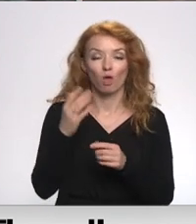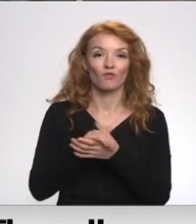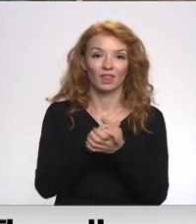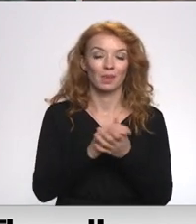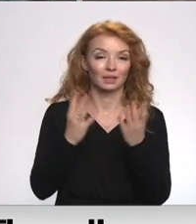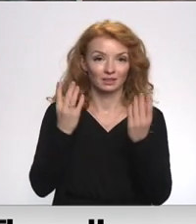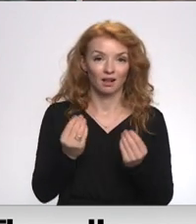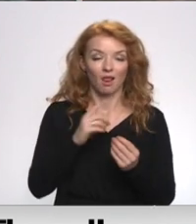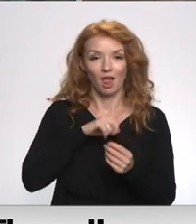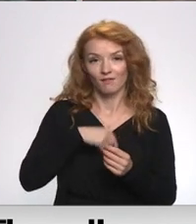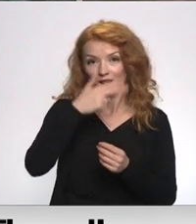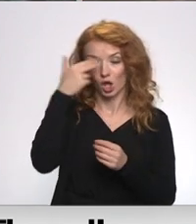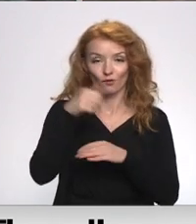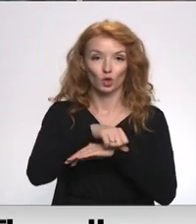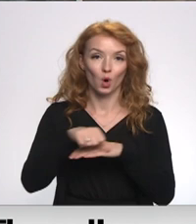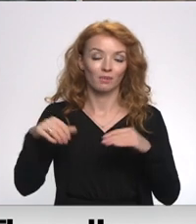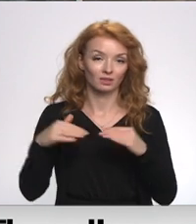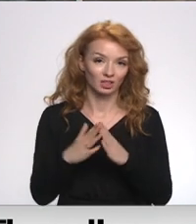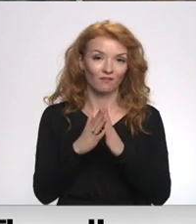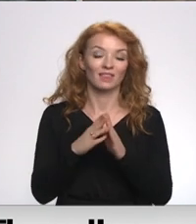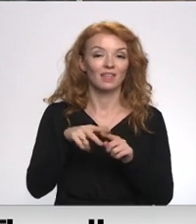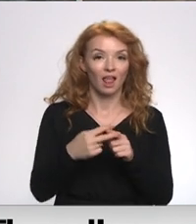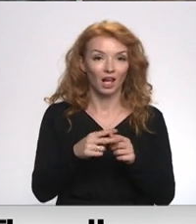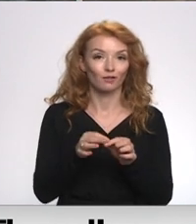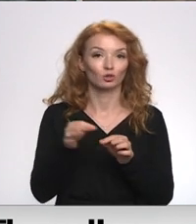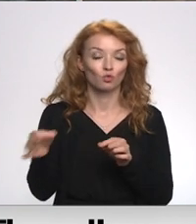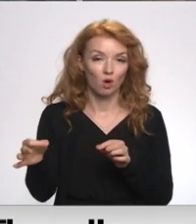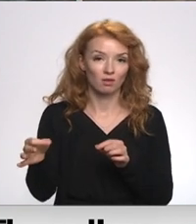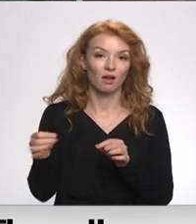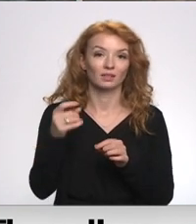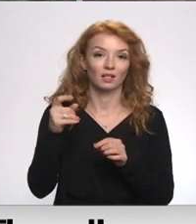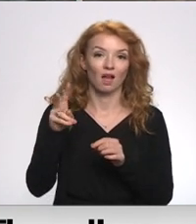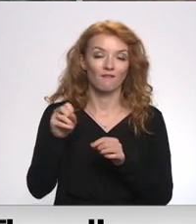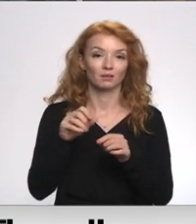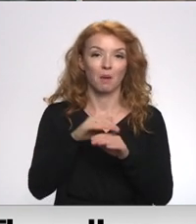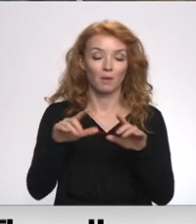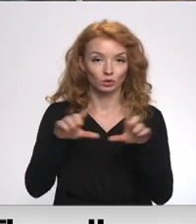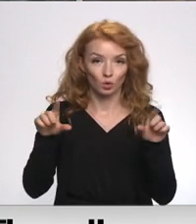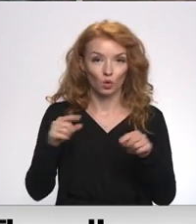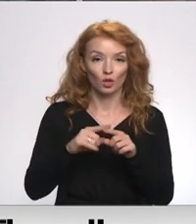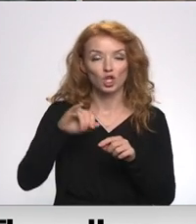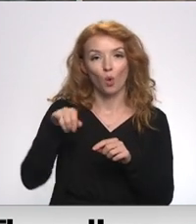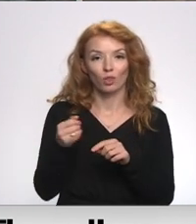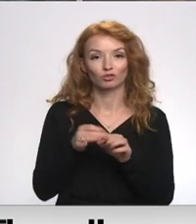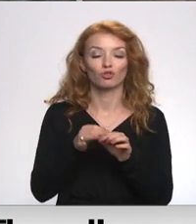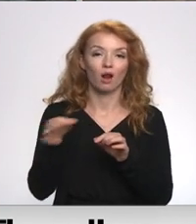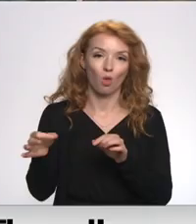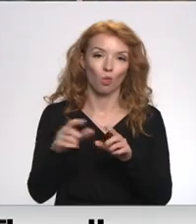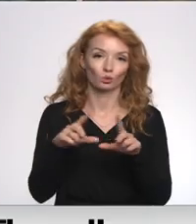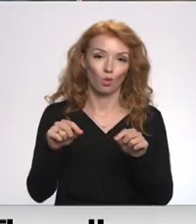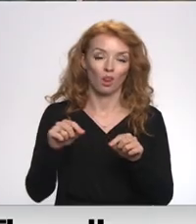uz Latvijas-Lietuvas robežas kopīgi atzīmēja Jelgavas novada Sesavas pamatskolas un Jonišķu rajona skolas